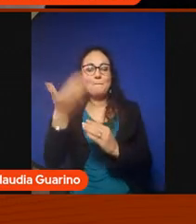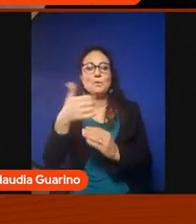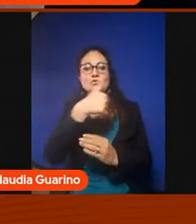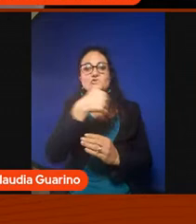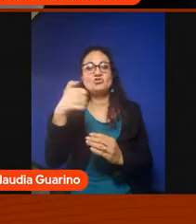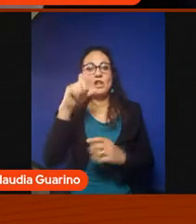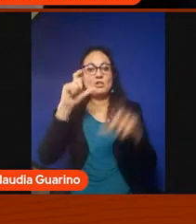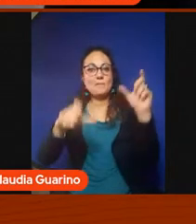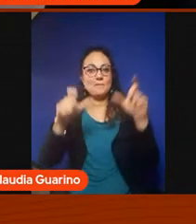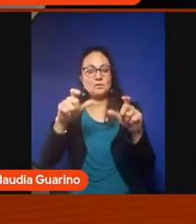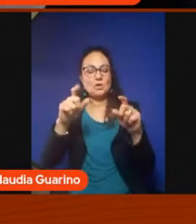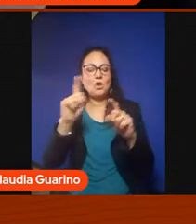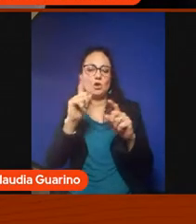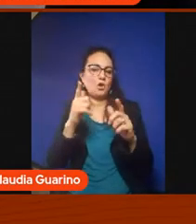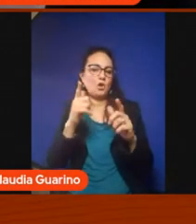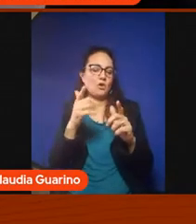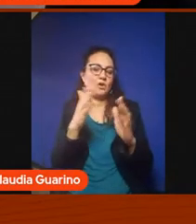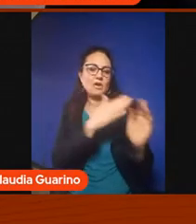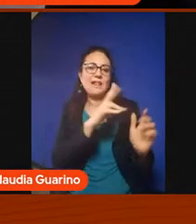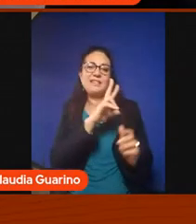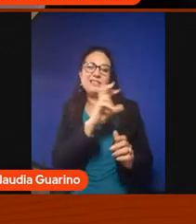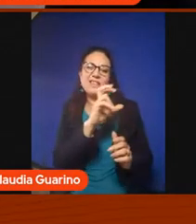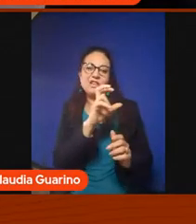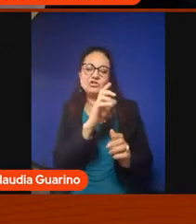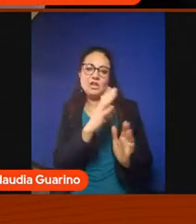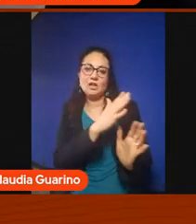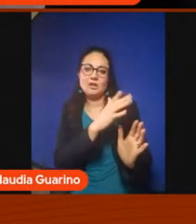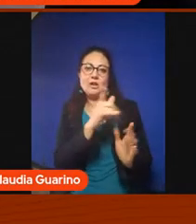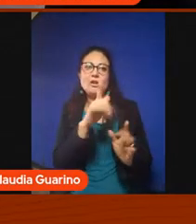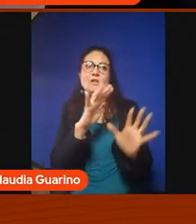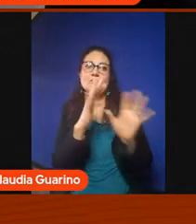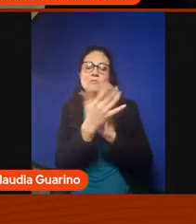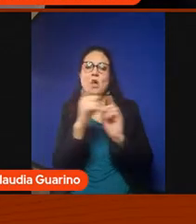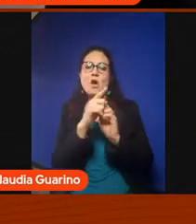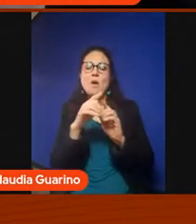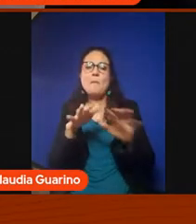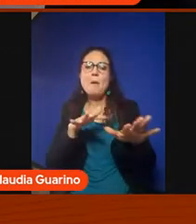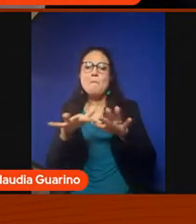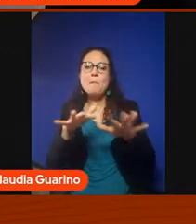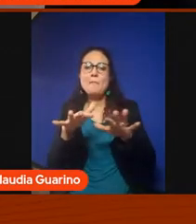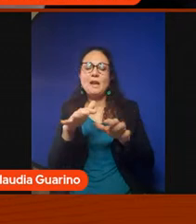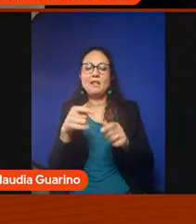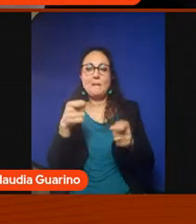più 300, a istituire un mobility manager.